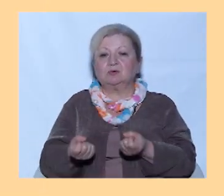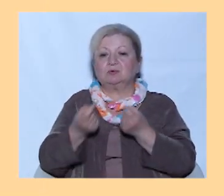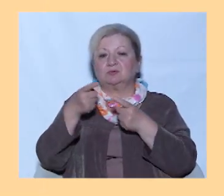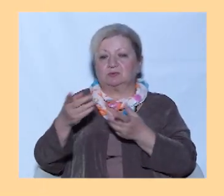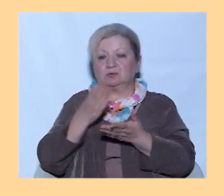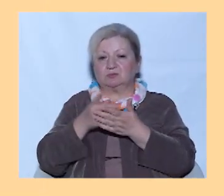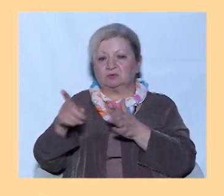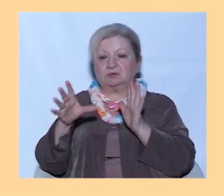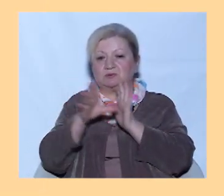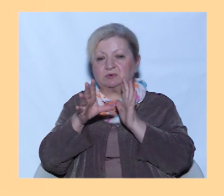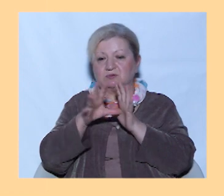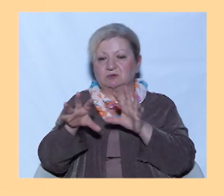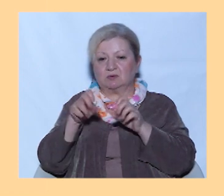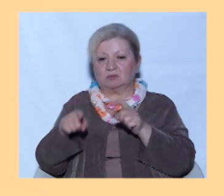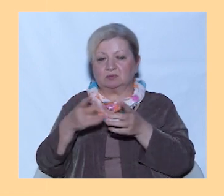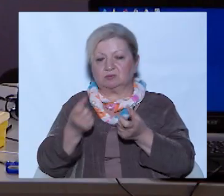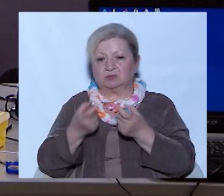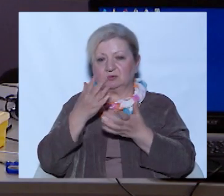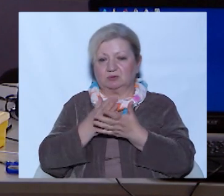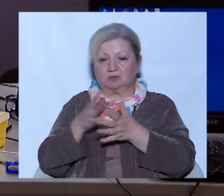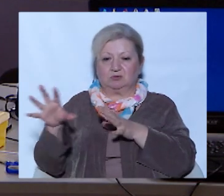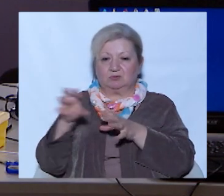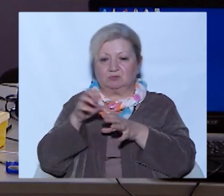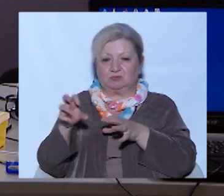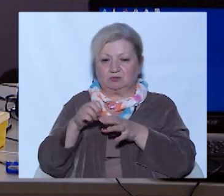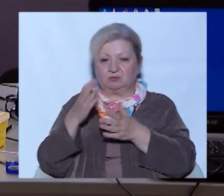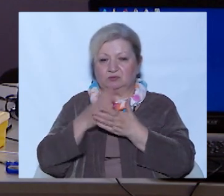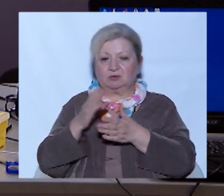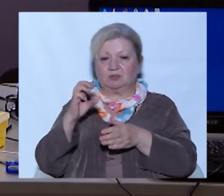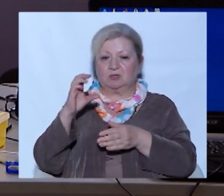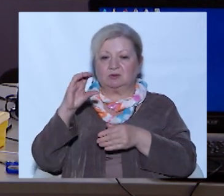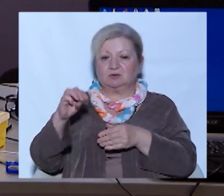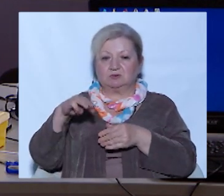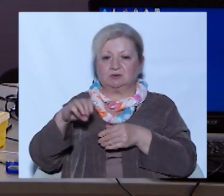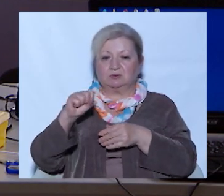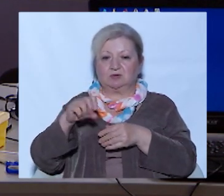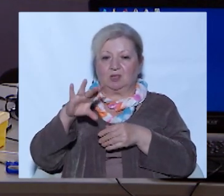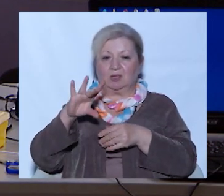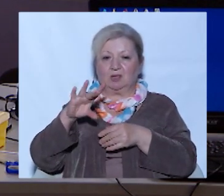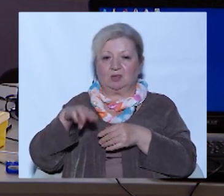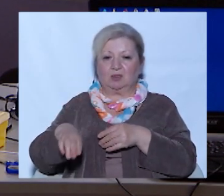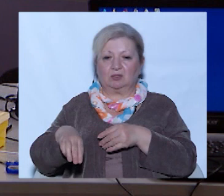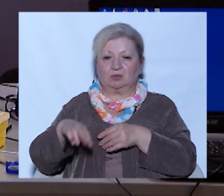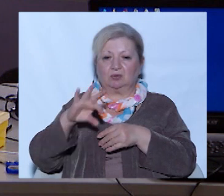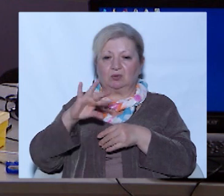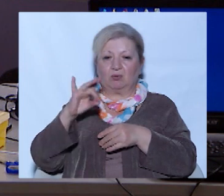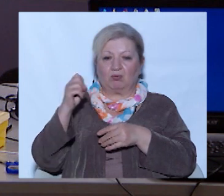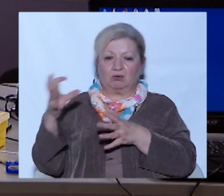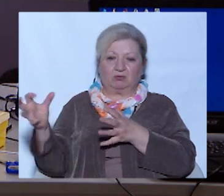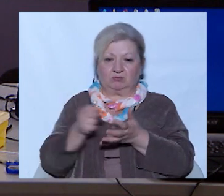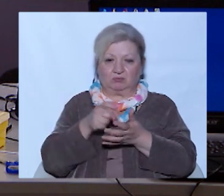ხსნით ამ ძაბას? ამ ძაბას ხსნით სტატორიდან. აი ერთი გამტარი, მეორე.